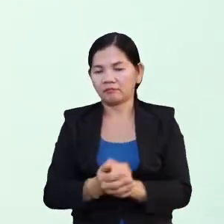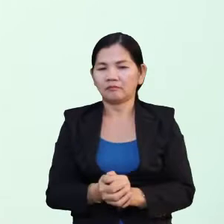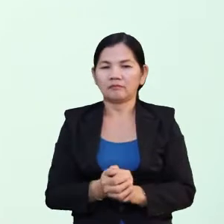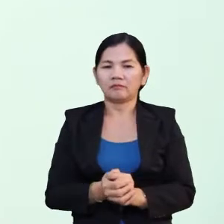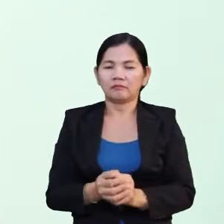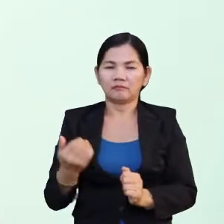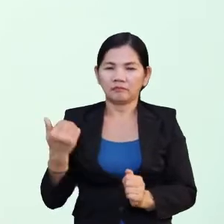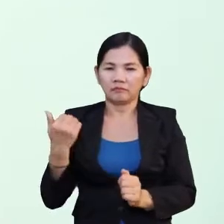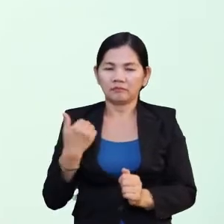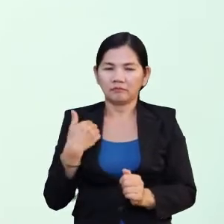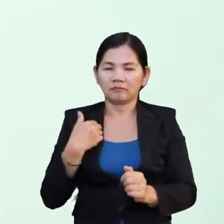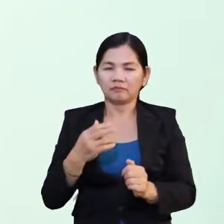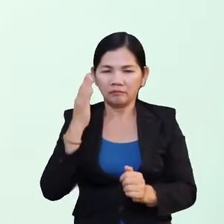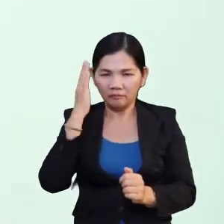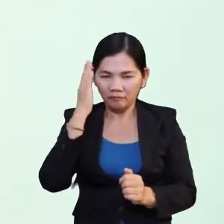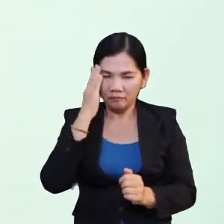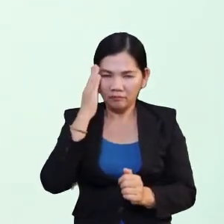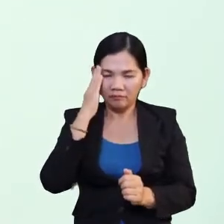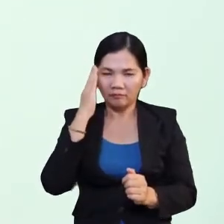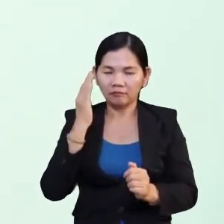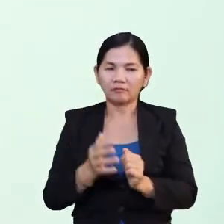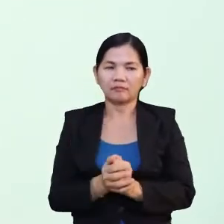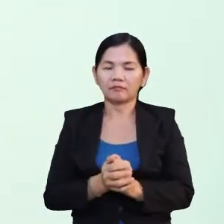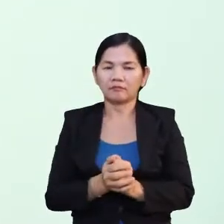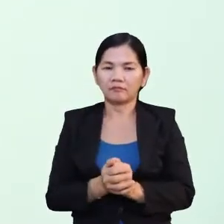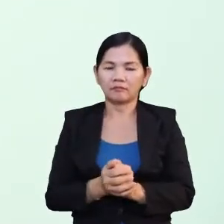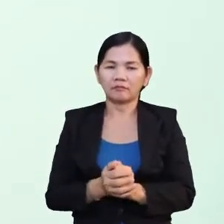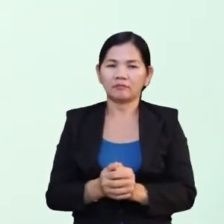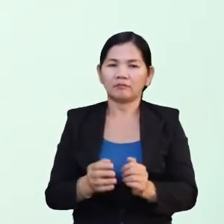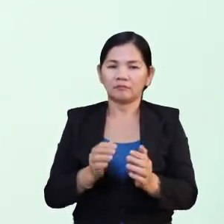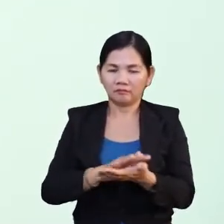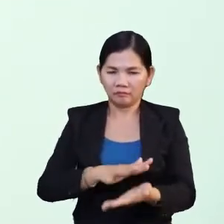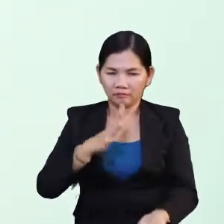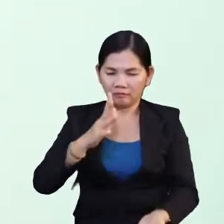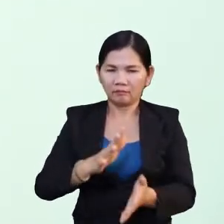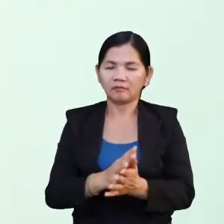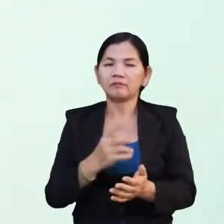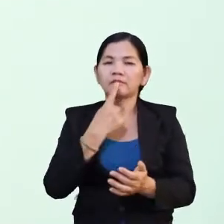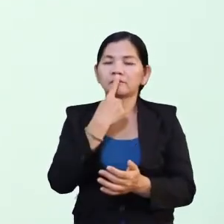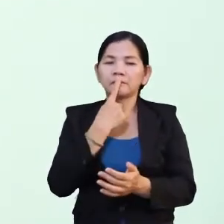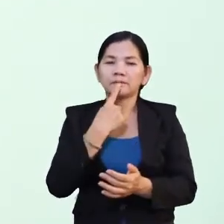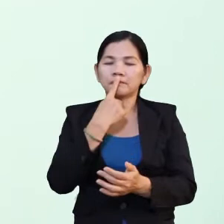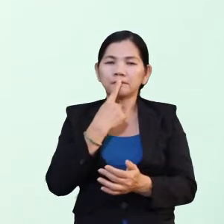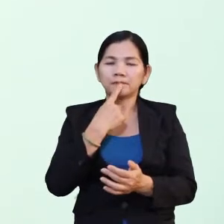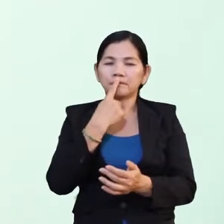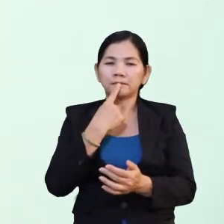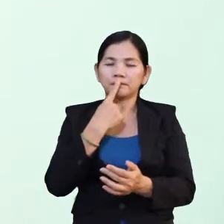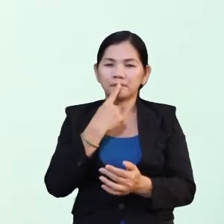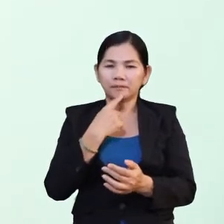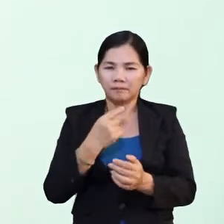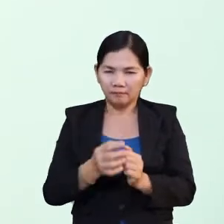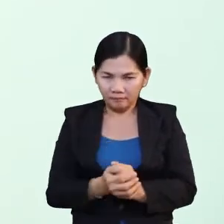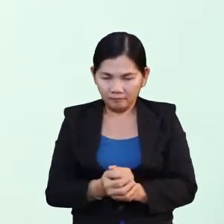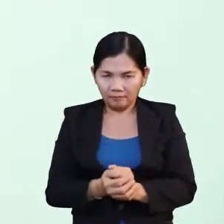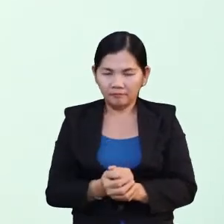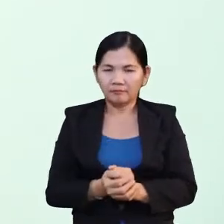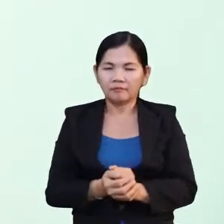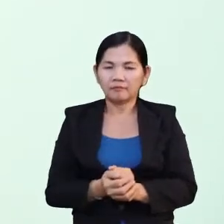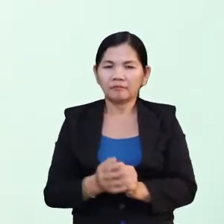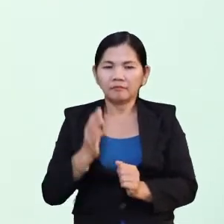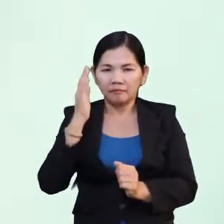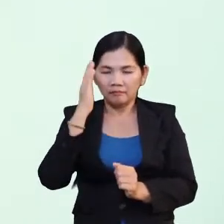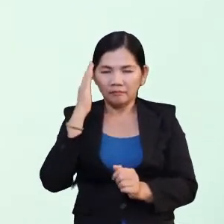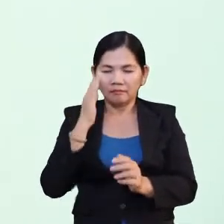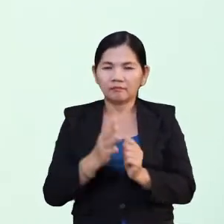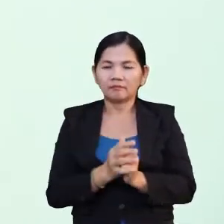ចរាចរណ៍របស់យើងកូនគិតមើលអានេះពណ៌ក្រហមចាកូនធ្លាប់ដឹង